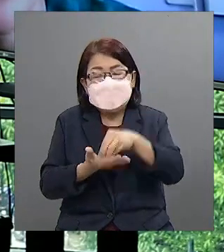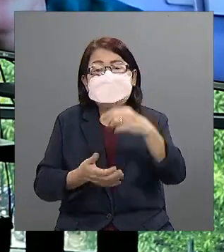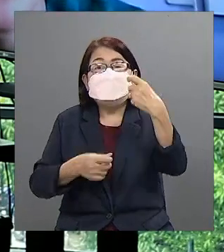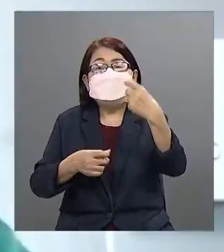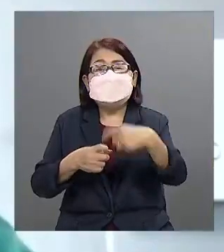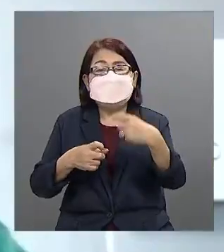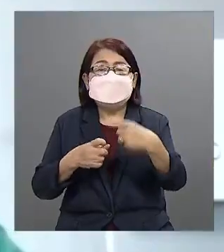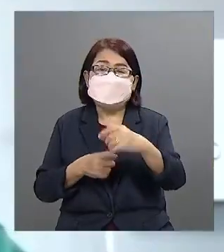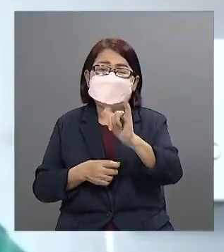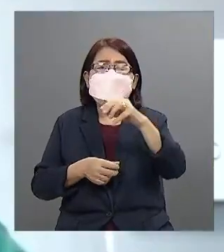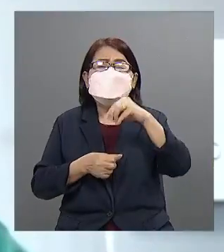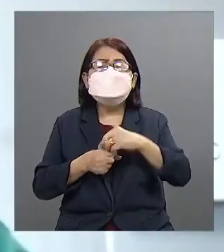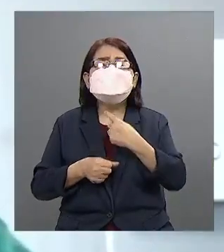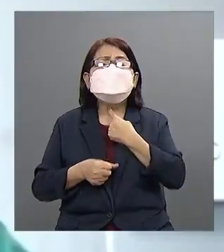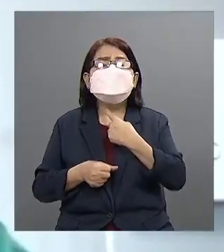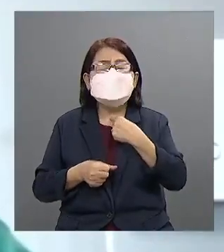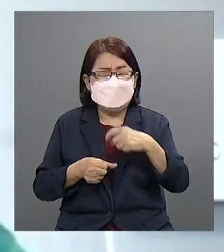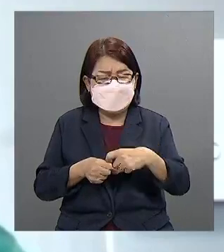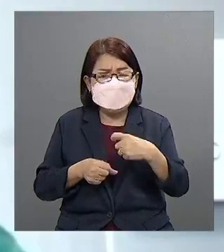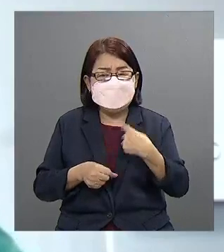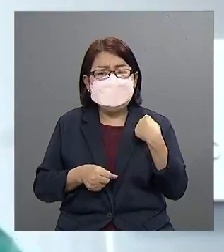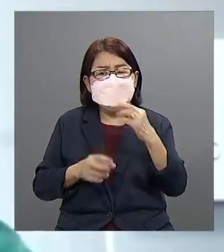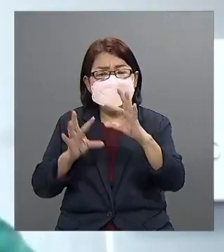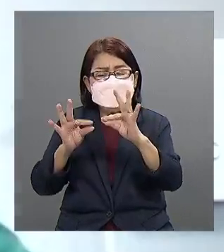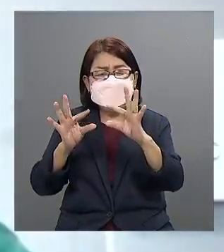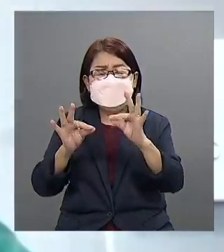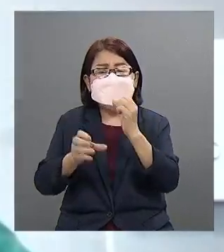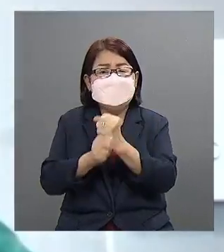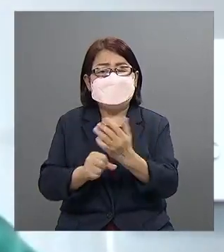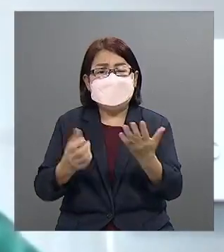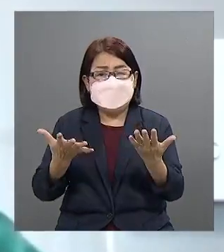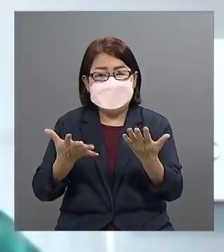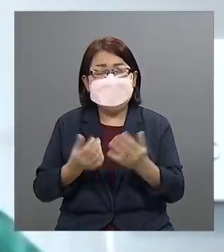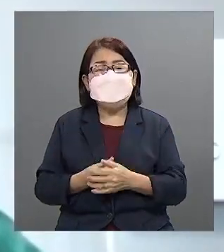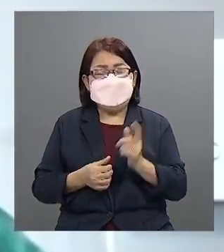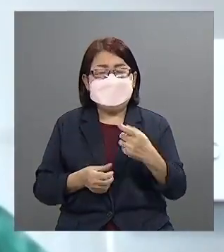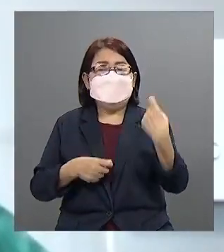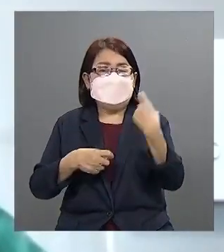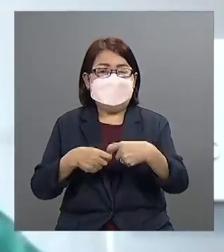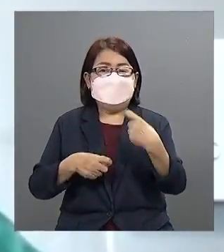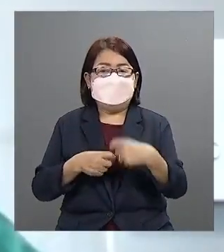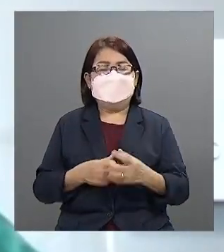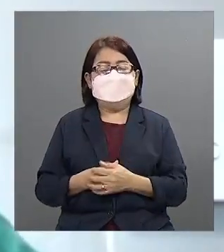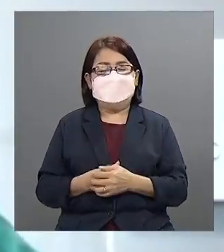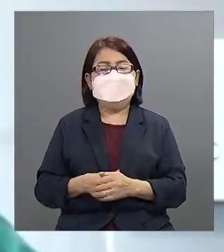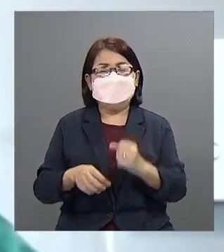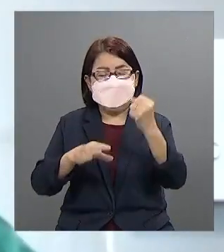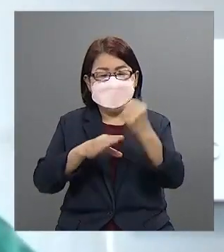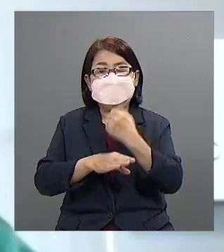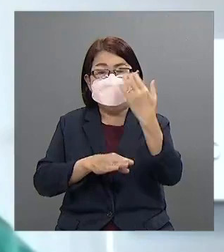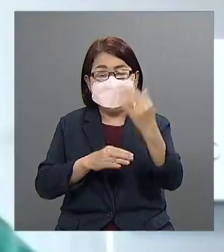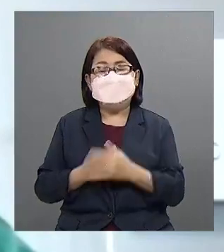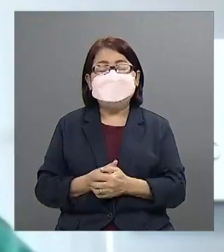การที่เราจะกำจัดเสมหะออกมาเนี่ยมันก็อาจจะยากนะคะแล้วก็อีกอย่างนึงก็คือในคนที่